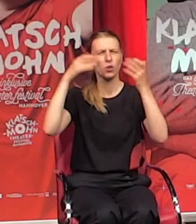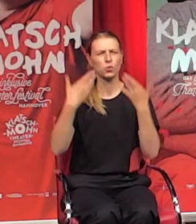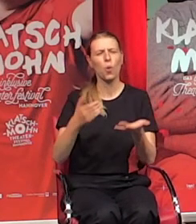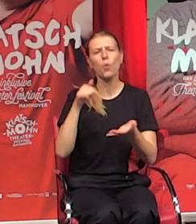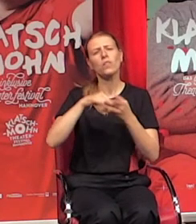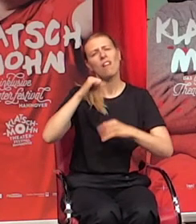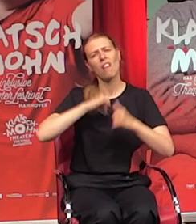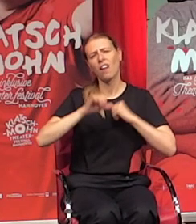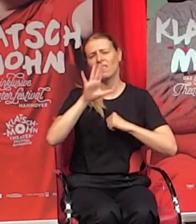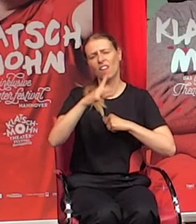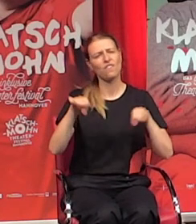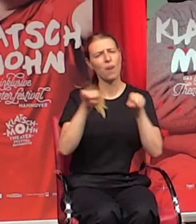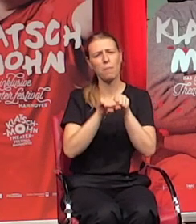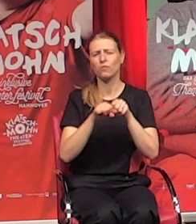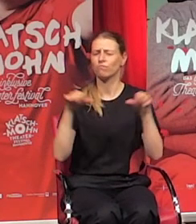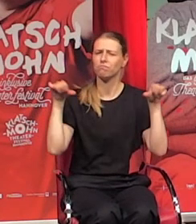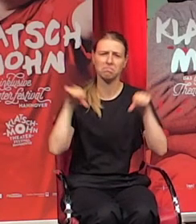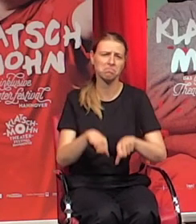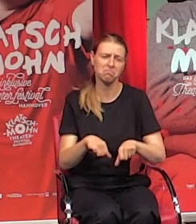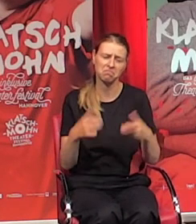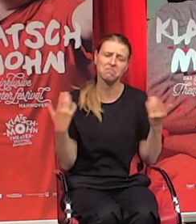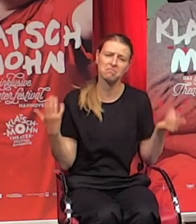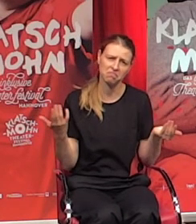schlecht und